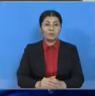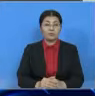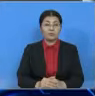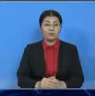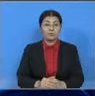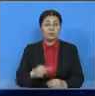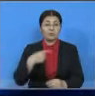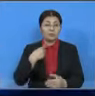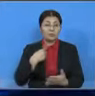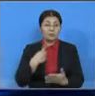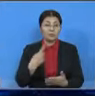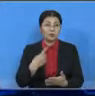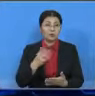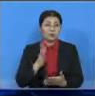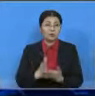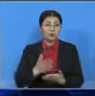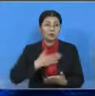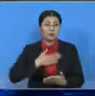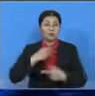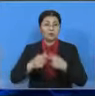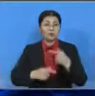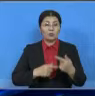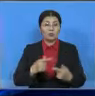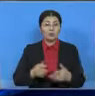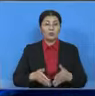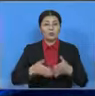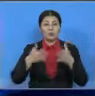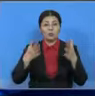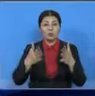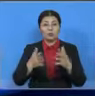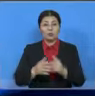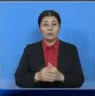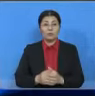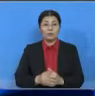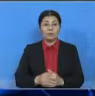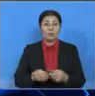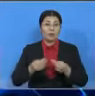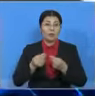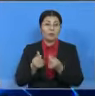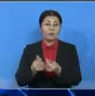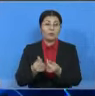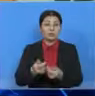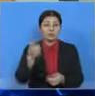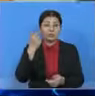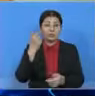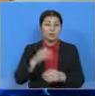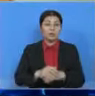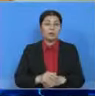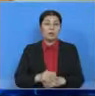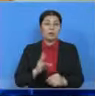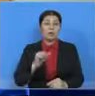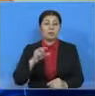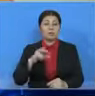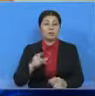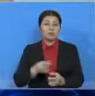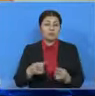бір дауыс болса да бұл біздің болашағымызға үлкен ықпал тигізеді деген ойдамын. Мұнда Назеркеден